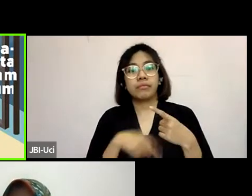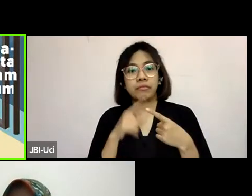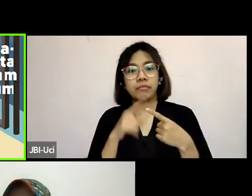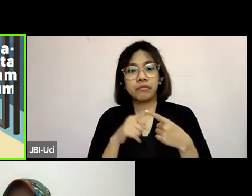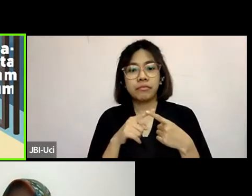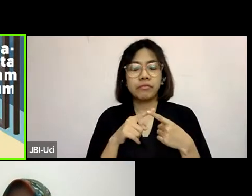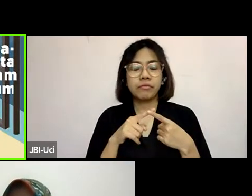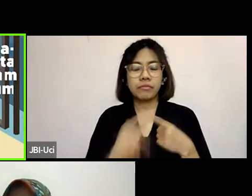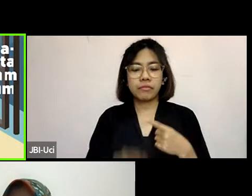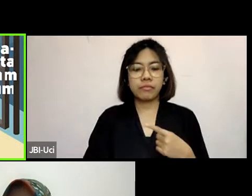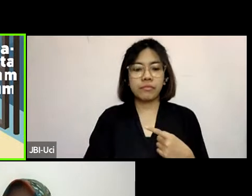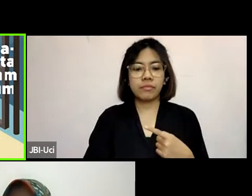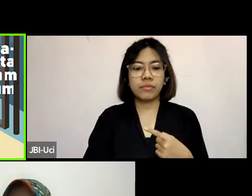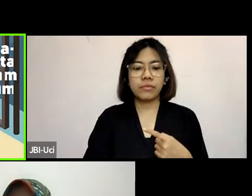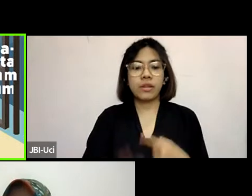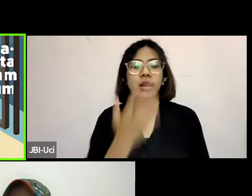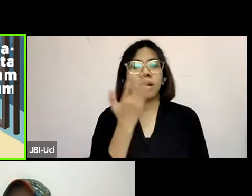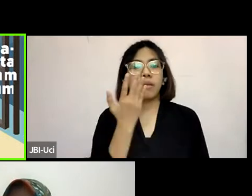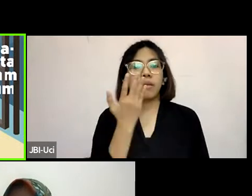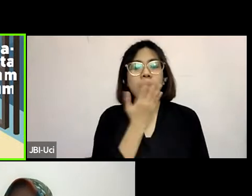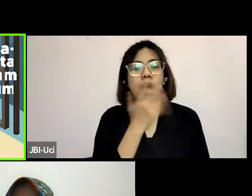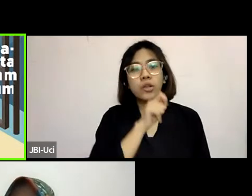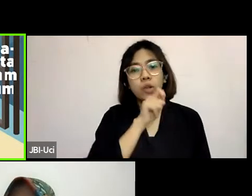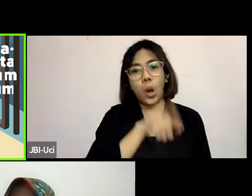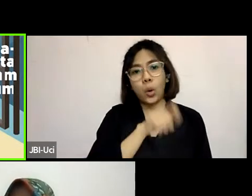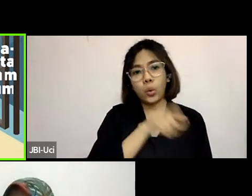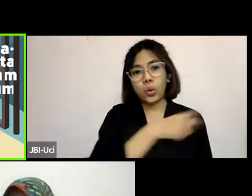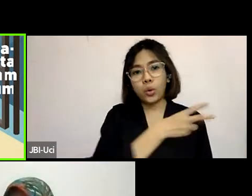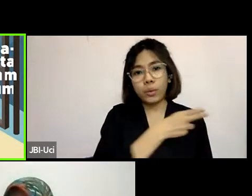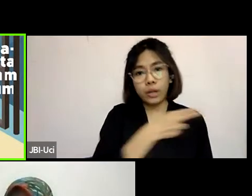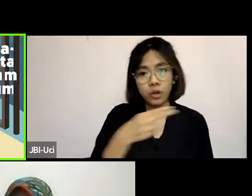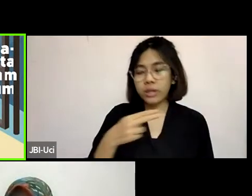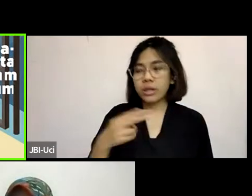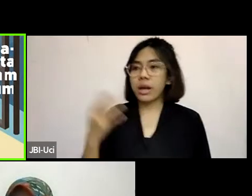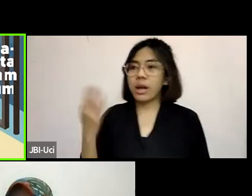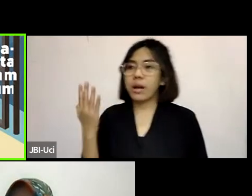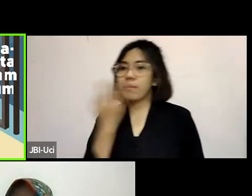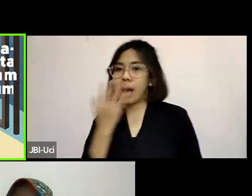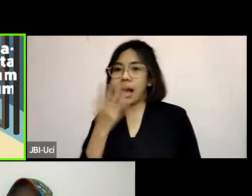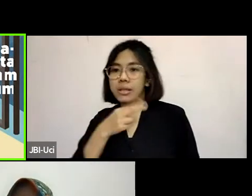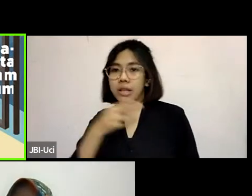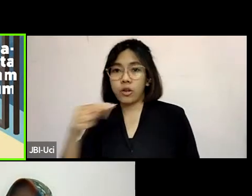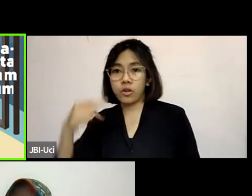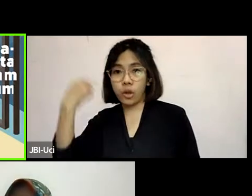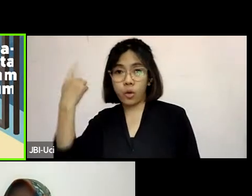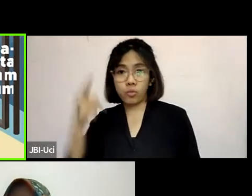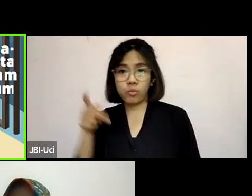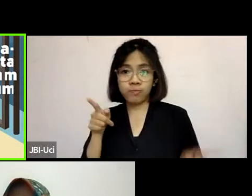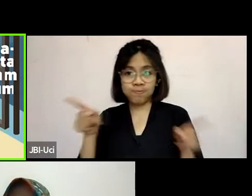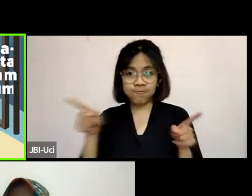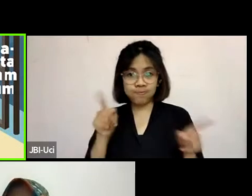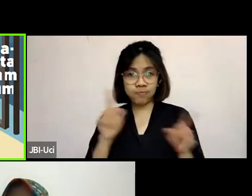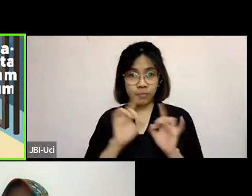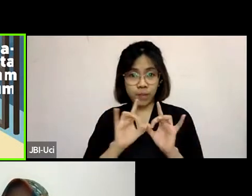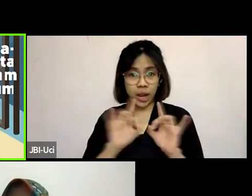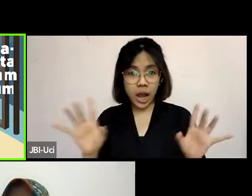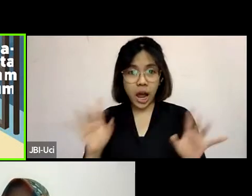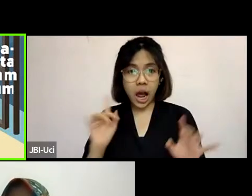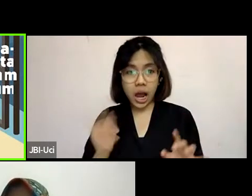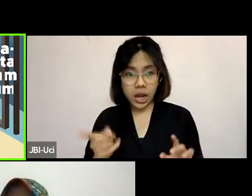Bahasa Hukum Indonesia dengan bahasa Indonesia umum selain perbedaan baby definisinya